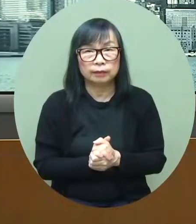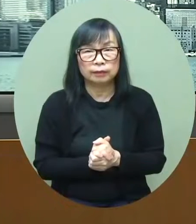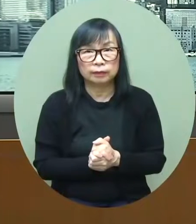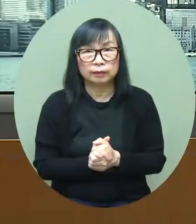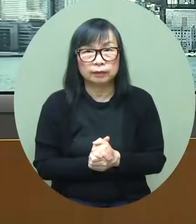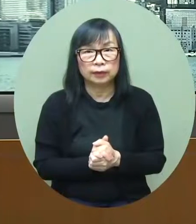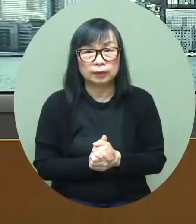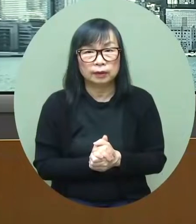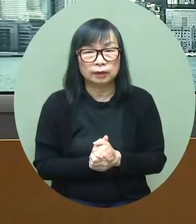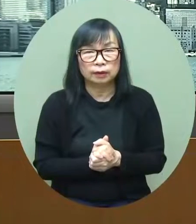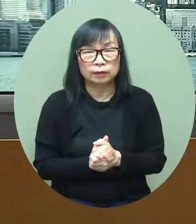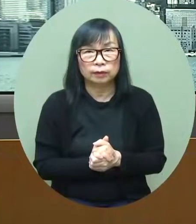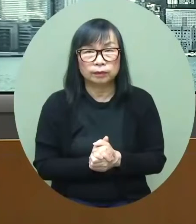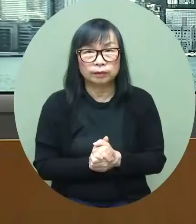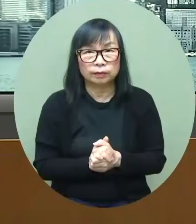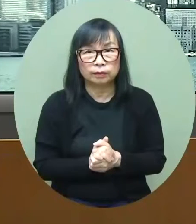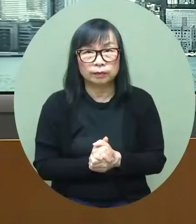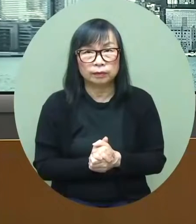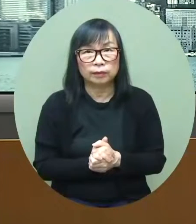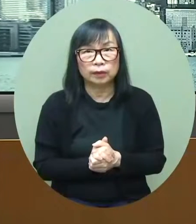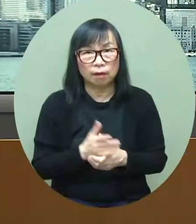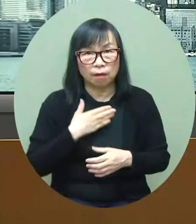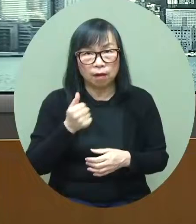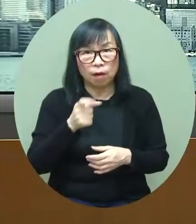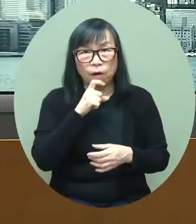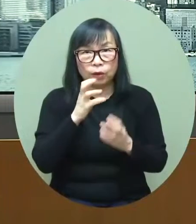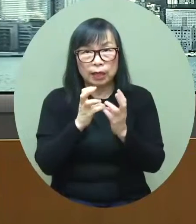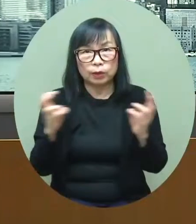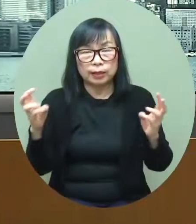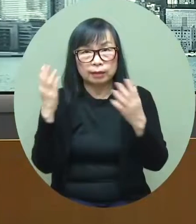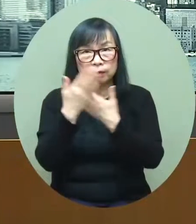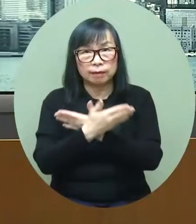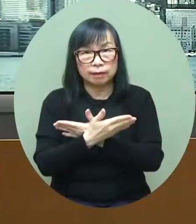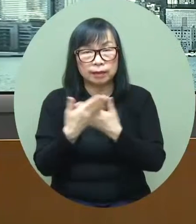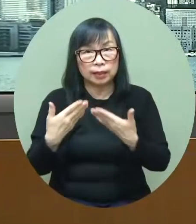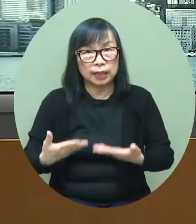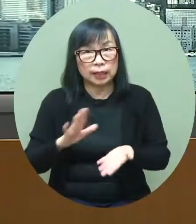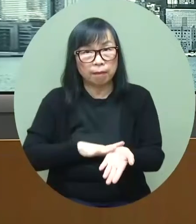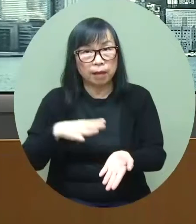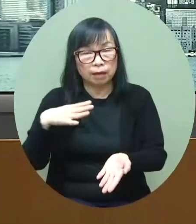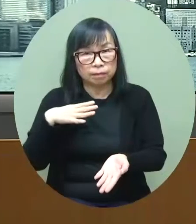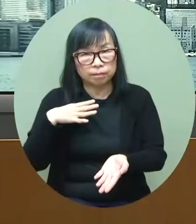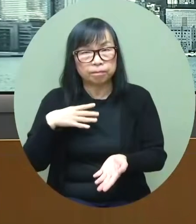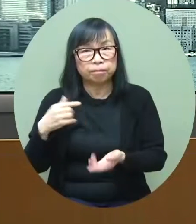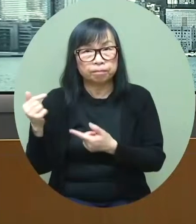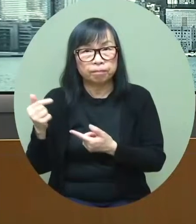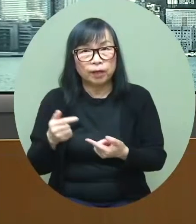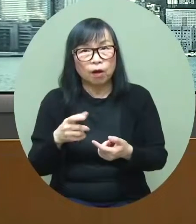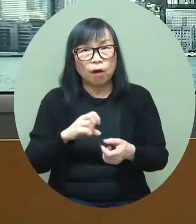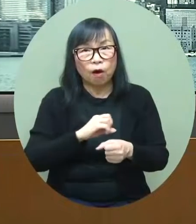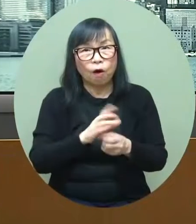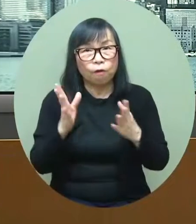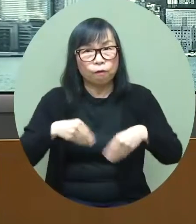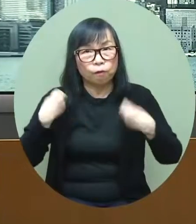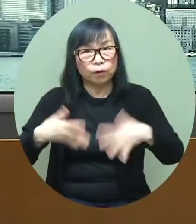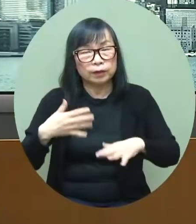嗰邊中間嗰位女士。 你好，我有線電視的。咁其實啦，而家即係疫情水尾啦，都陸續開始有新冠嘅康復者